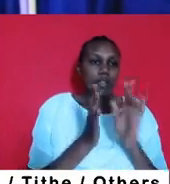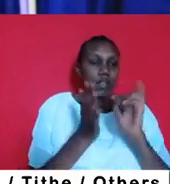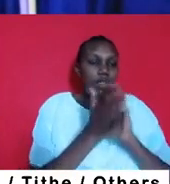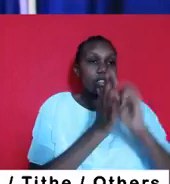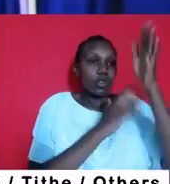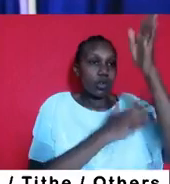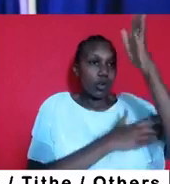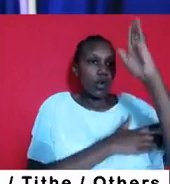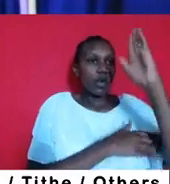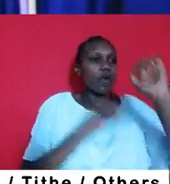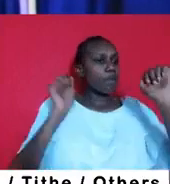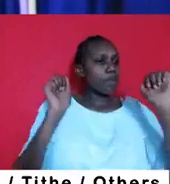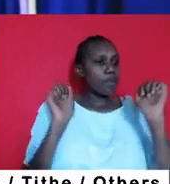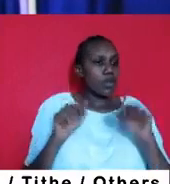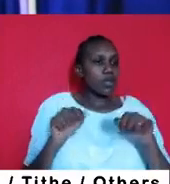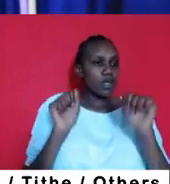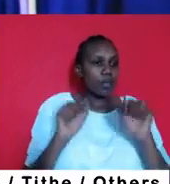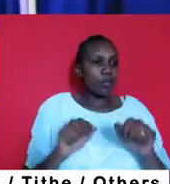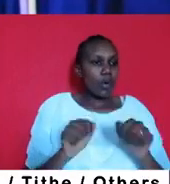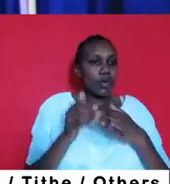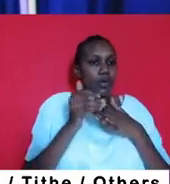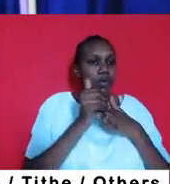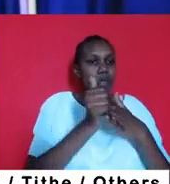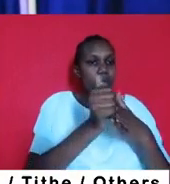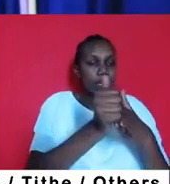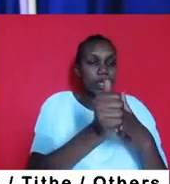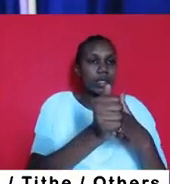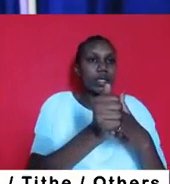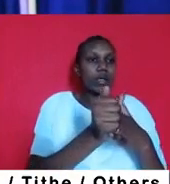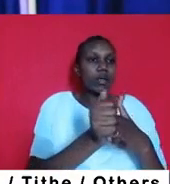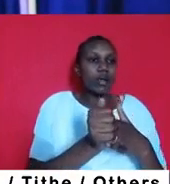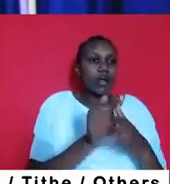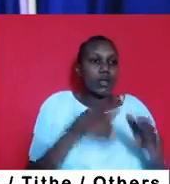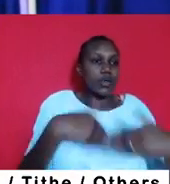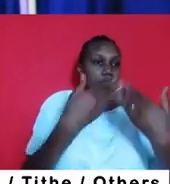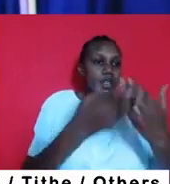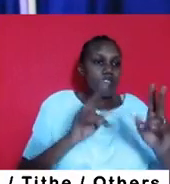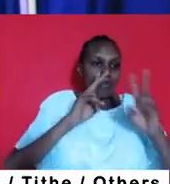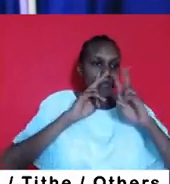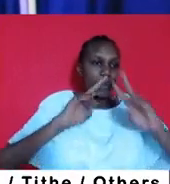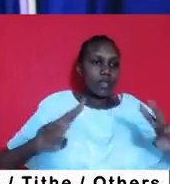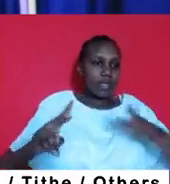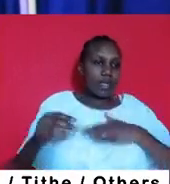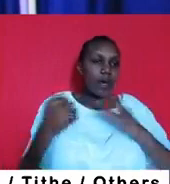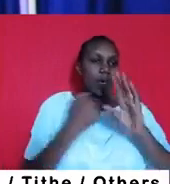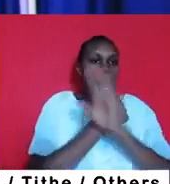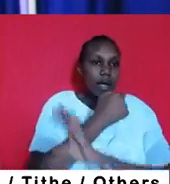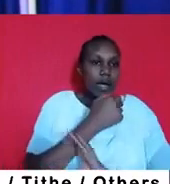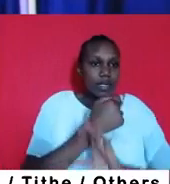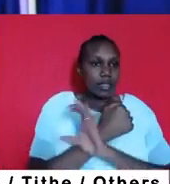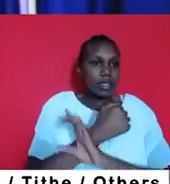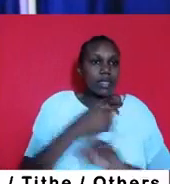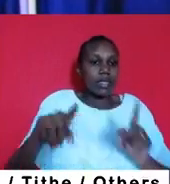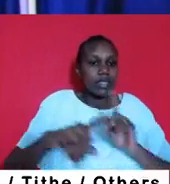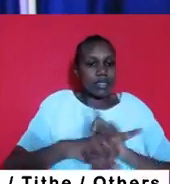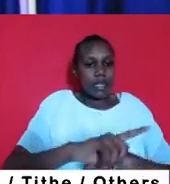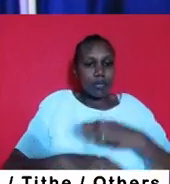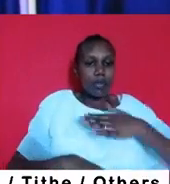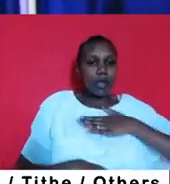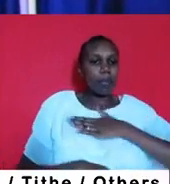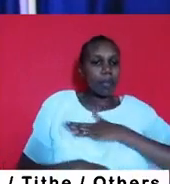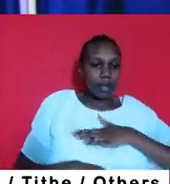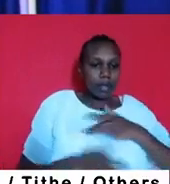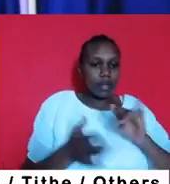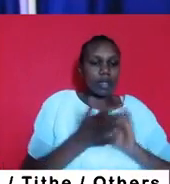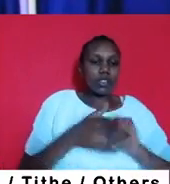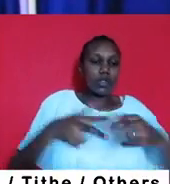Ukaweza Mungu kuongoza na kuleta amani duniani. Hata tukikusihi uponye